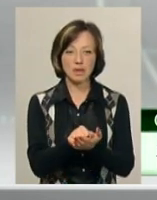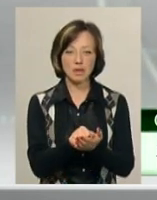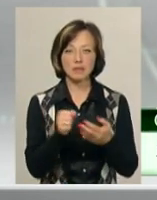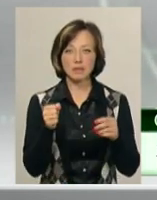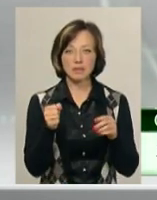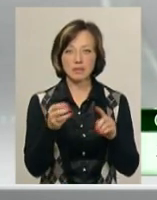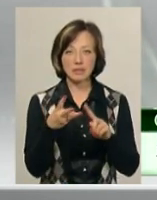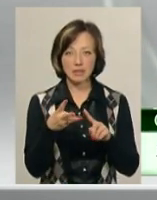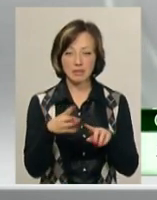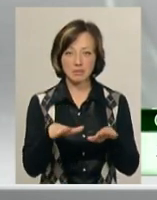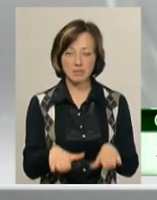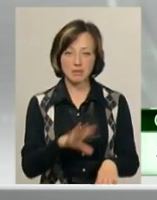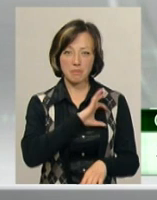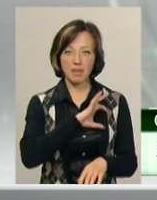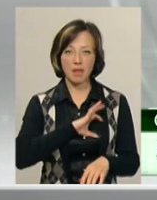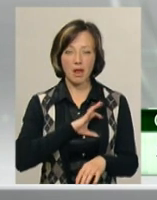бронзові медалі,